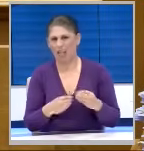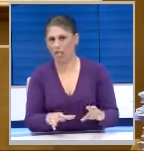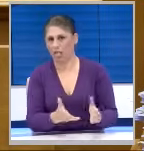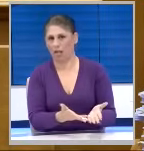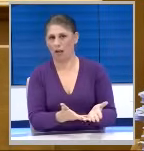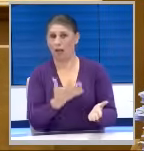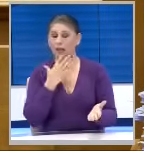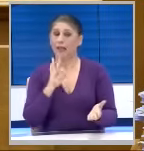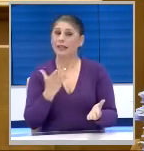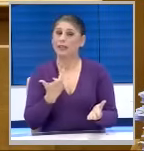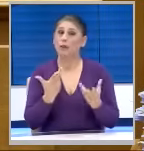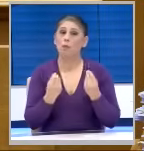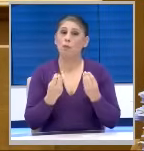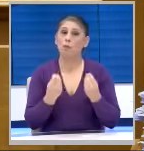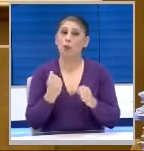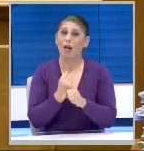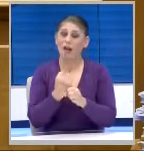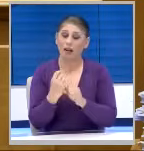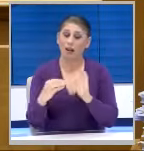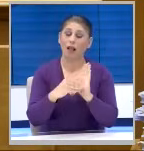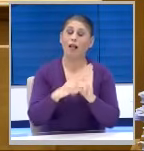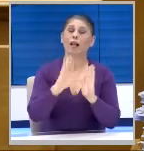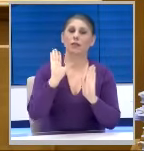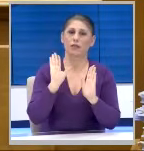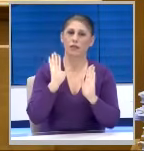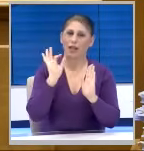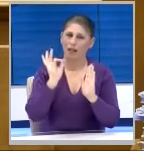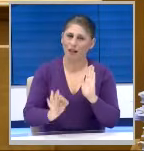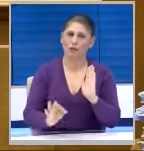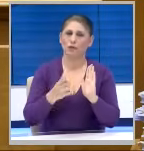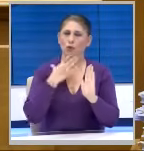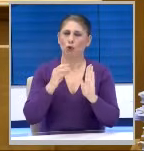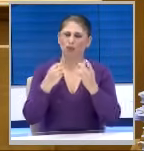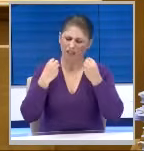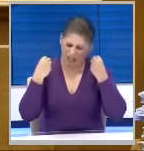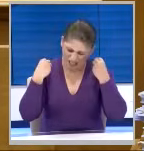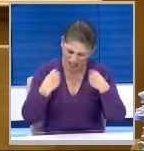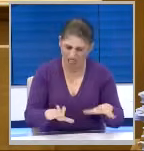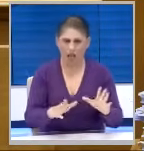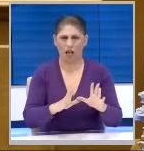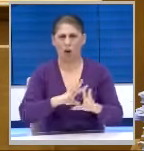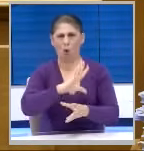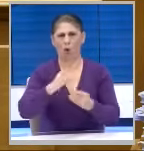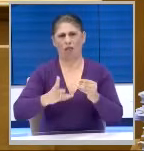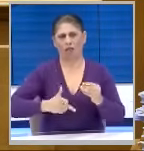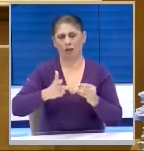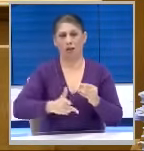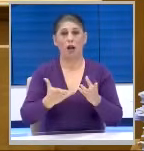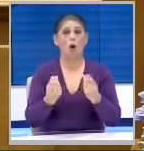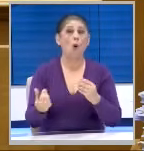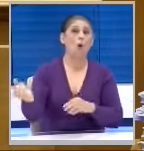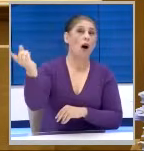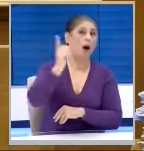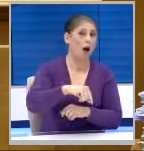διότι και πολλά έργα δεν εντάχθηκαν ακριβώς λόγω αυτού του χαλιού και πολλά άλλα